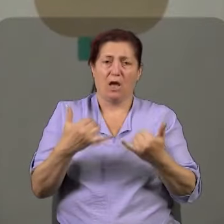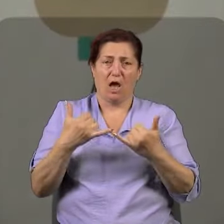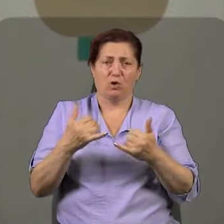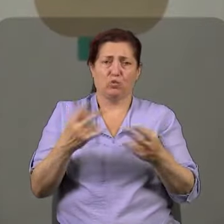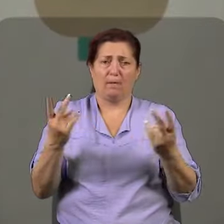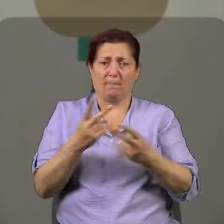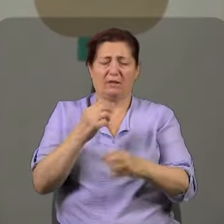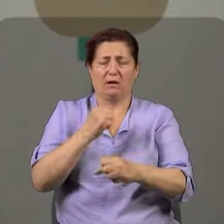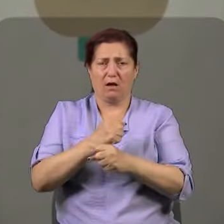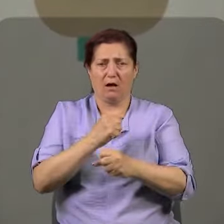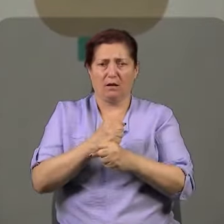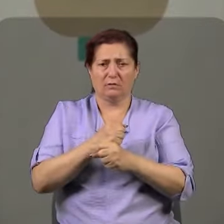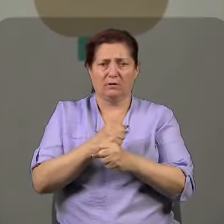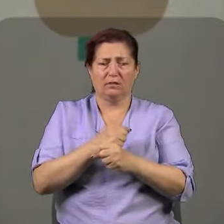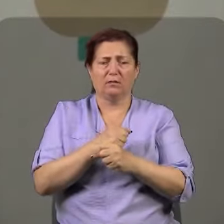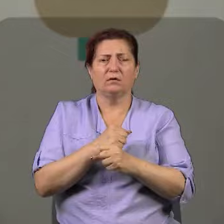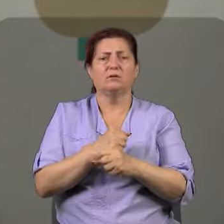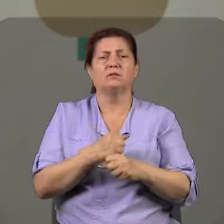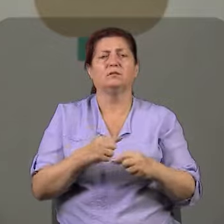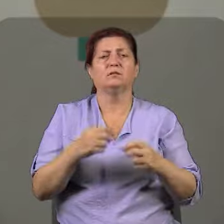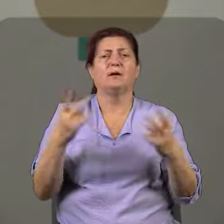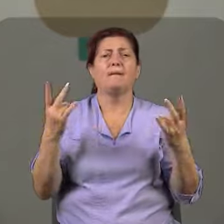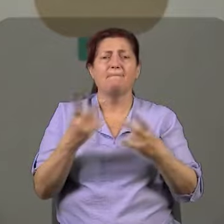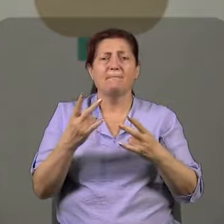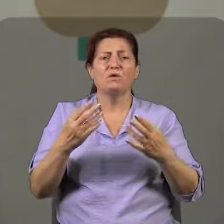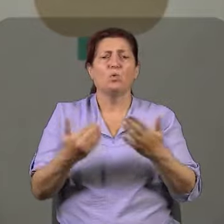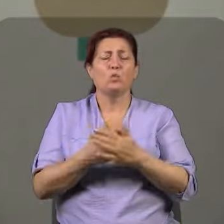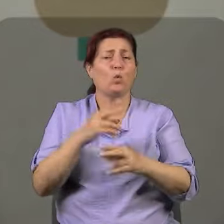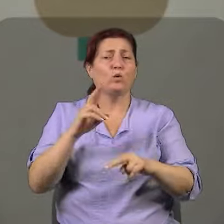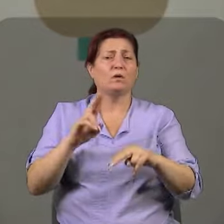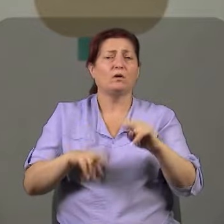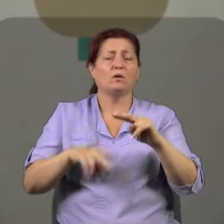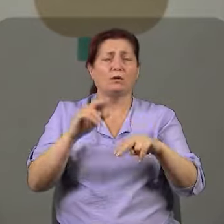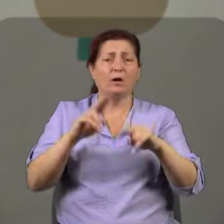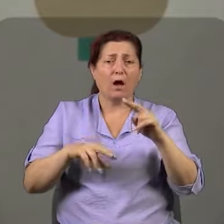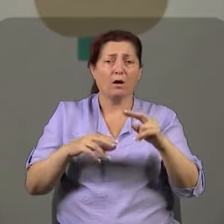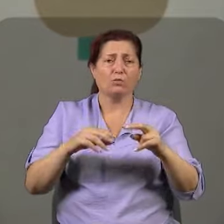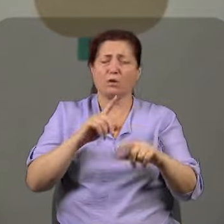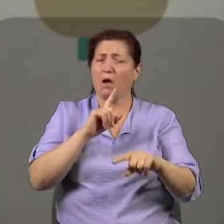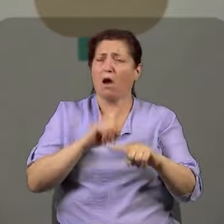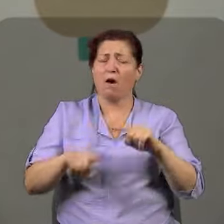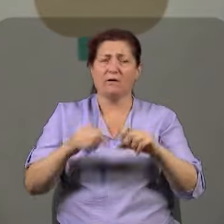ներդրումները եղած կարողությունների մեջ, եթե պետք է նոր կառույցներ արագ ձևավորել,